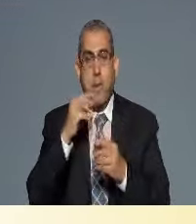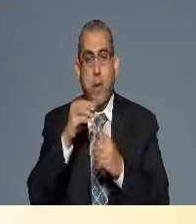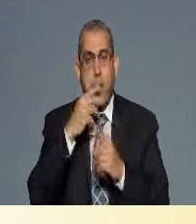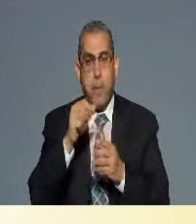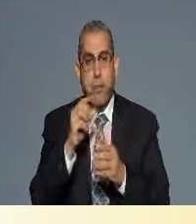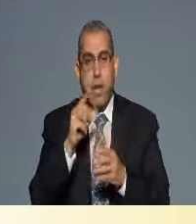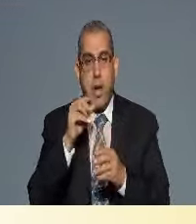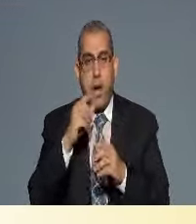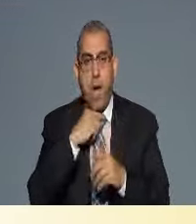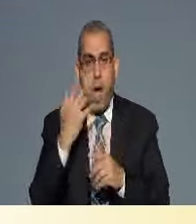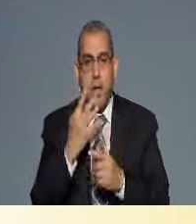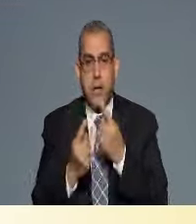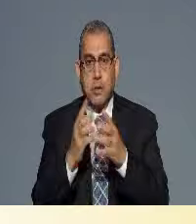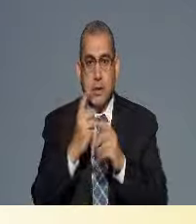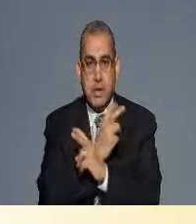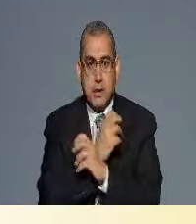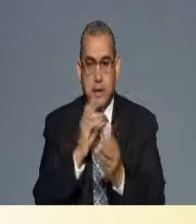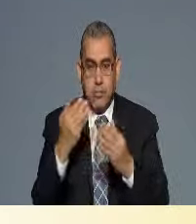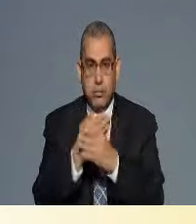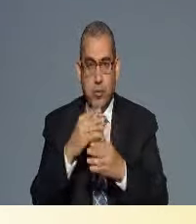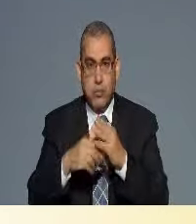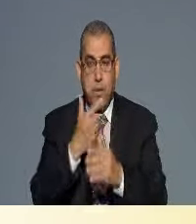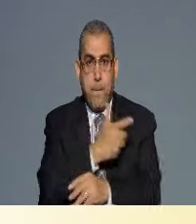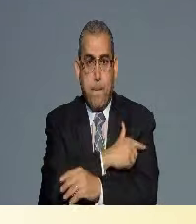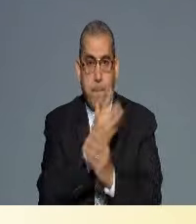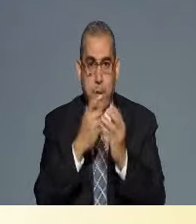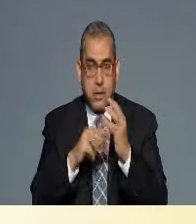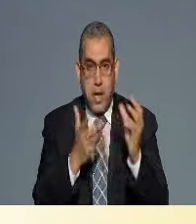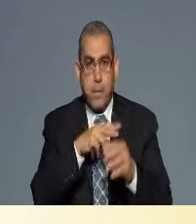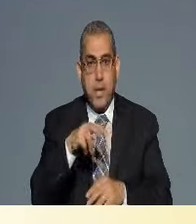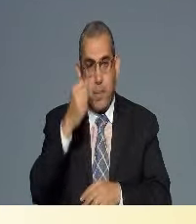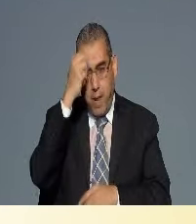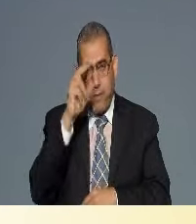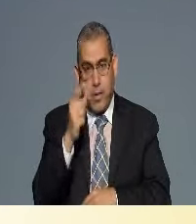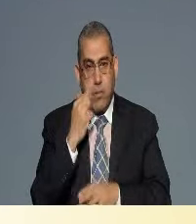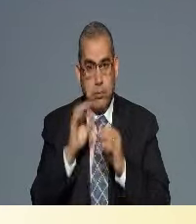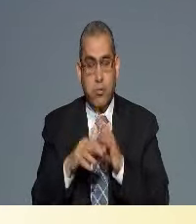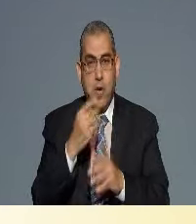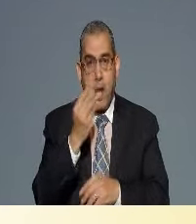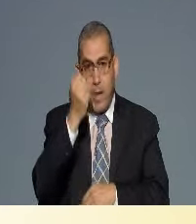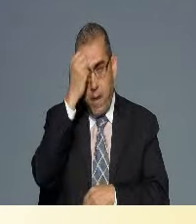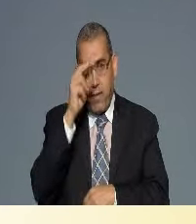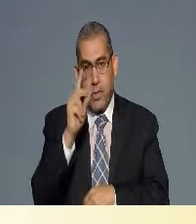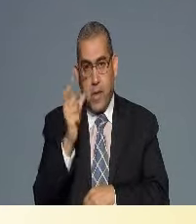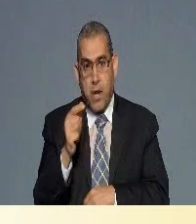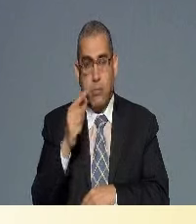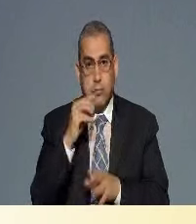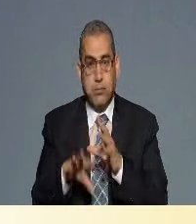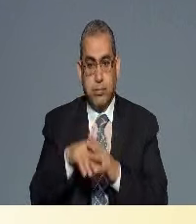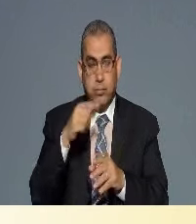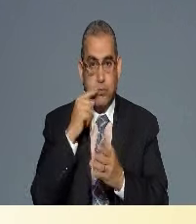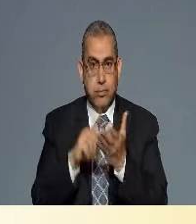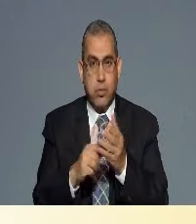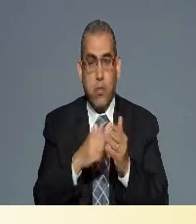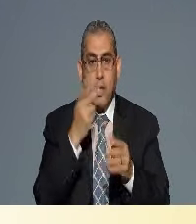30 ألف طن إنتاج تام، مصنع البطاطس بنتكلم عن 80 ألف طن خام و40 ألف طن إنتاج تام، بنتكلم